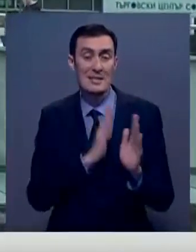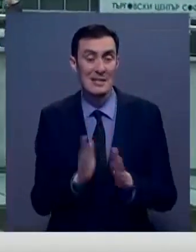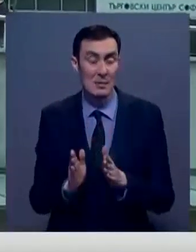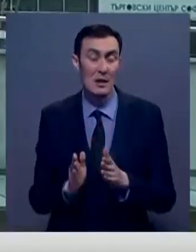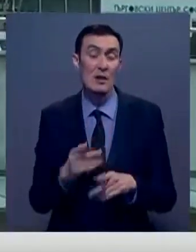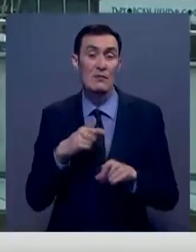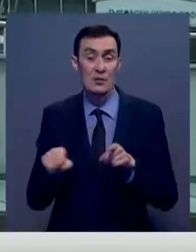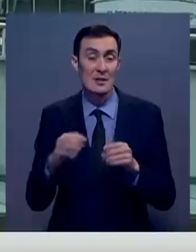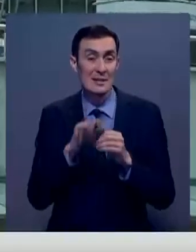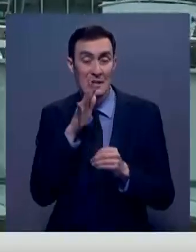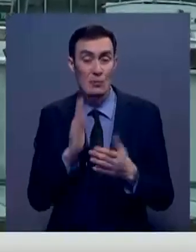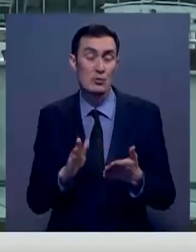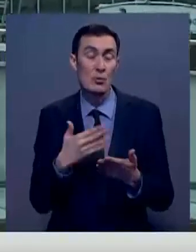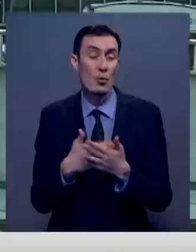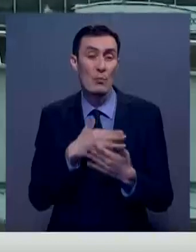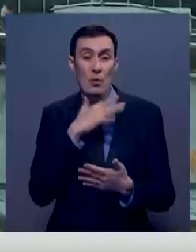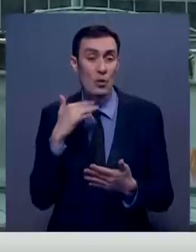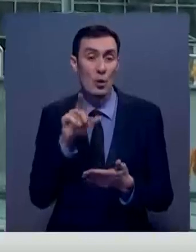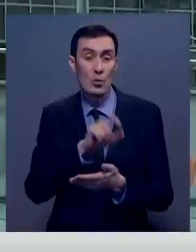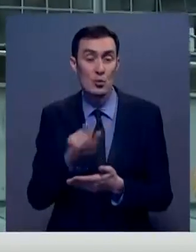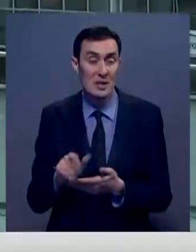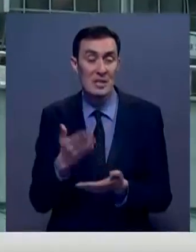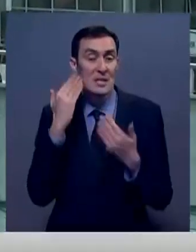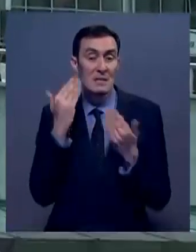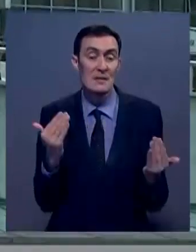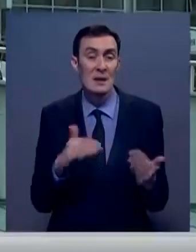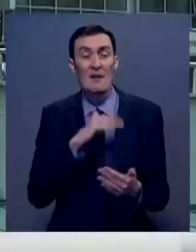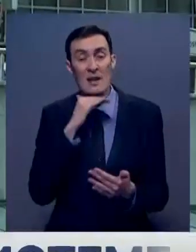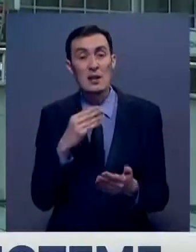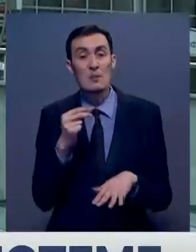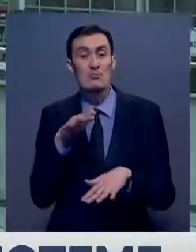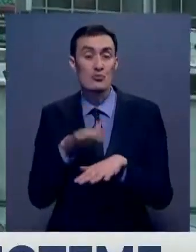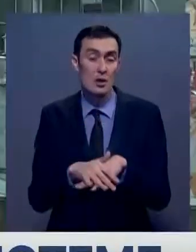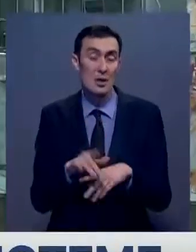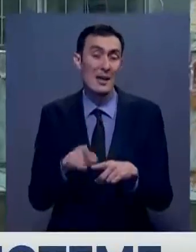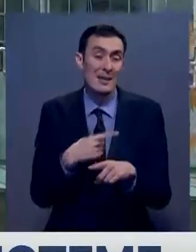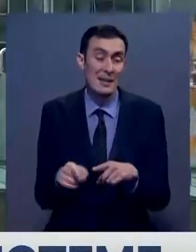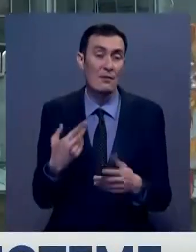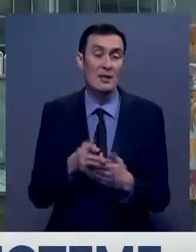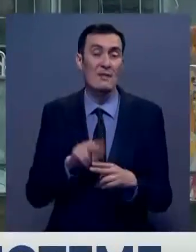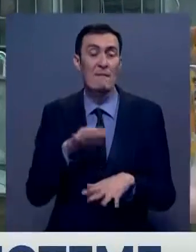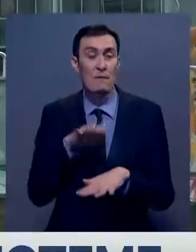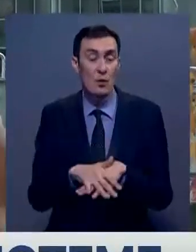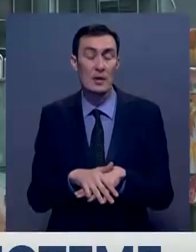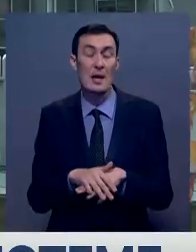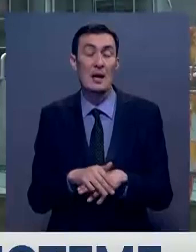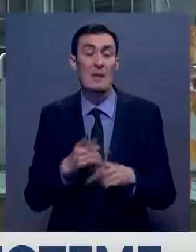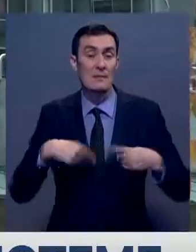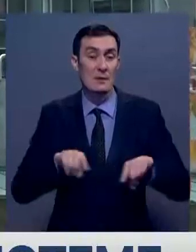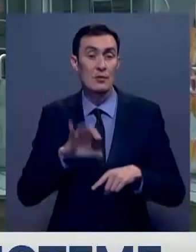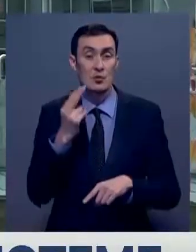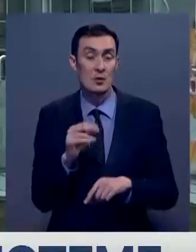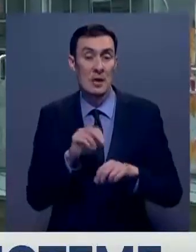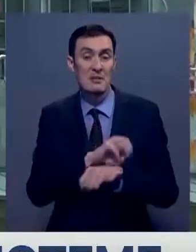ближайшие 10 лет на пенсию выйдет очень много людей, и неизвестно, хватит ли бюджета или так называемого фонда Национального института